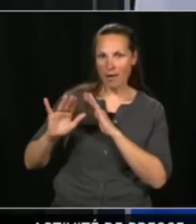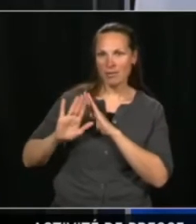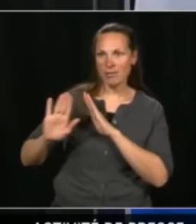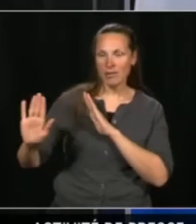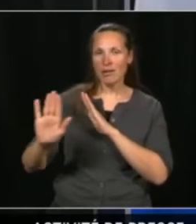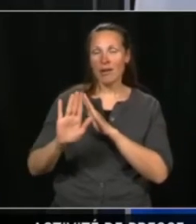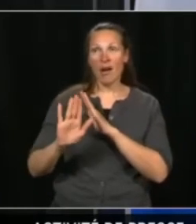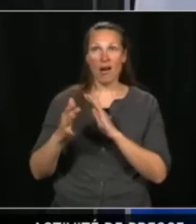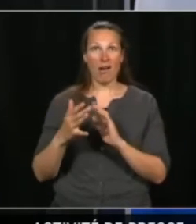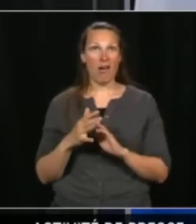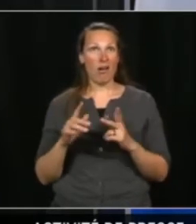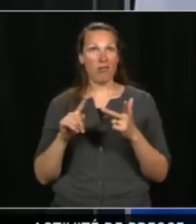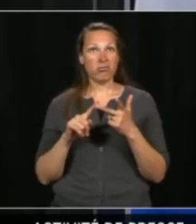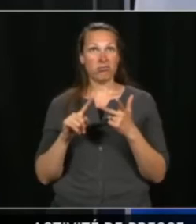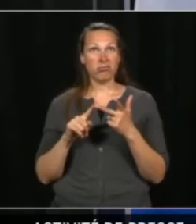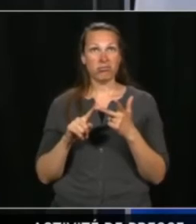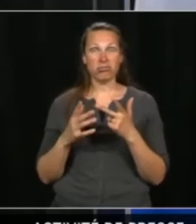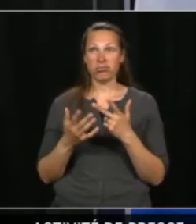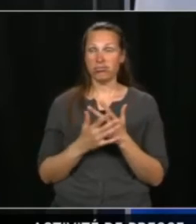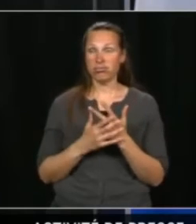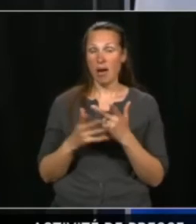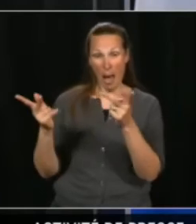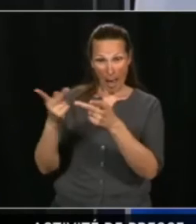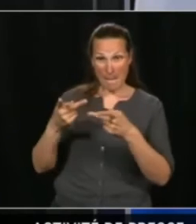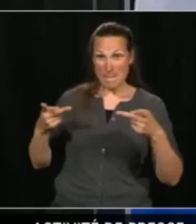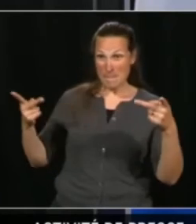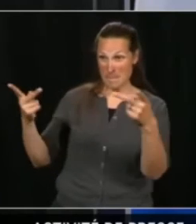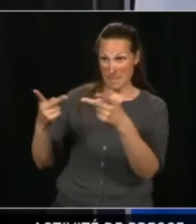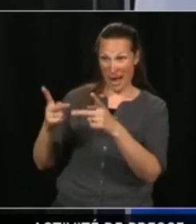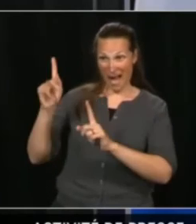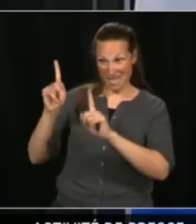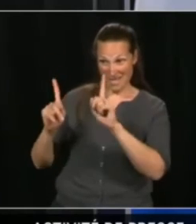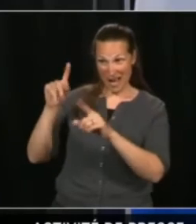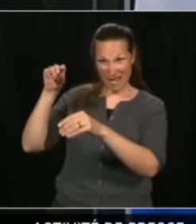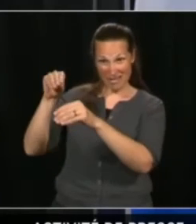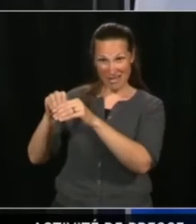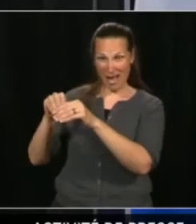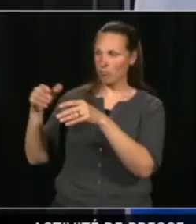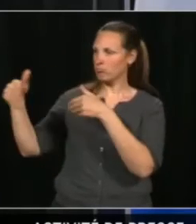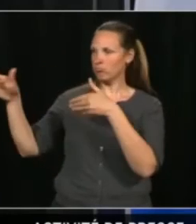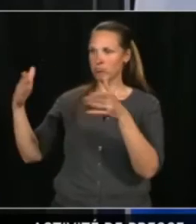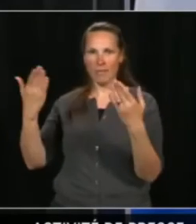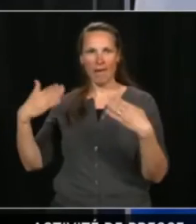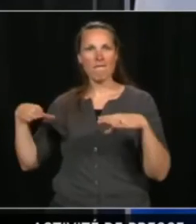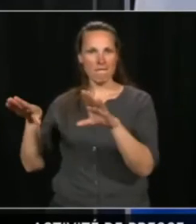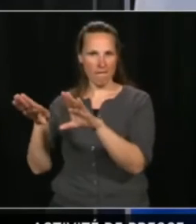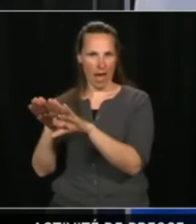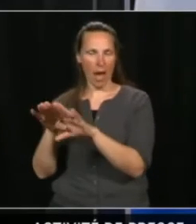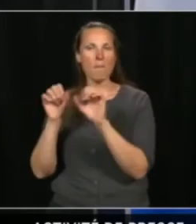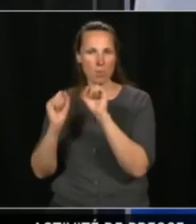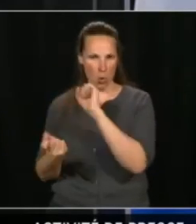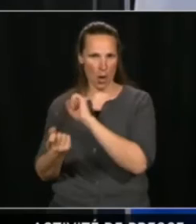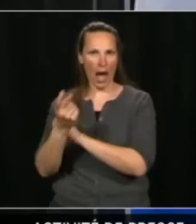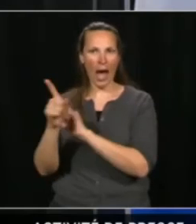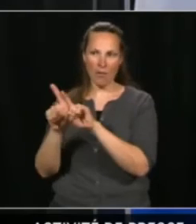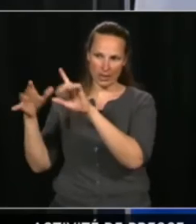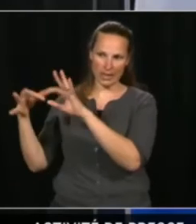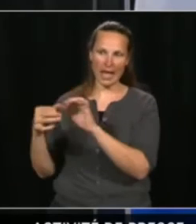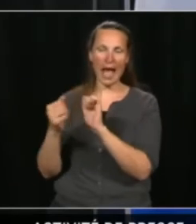de parcs quand il y a exagération. On le dit, on ne pense pas qu'on va pouvoir